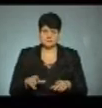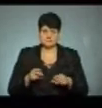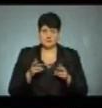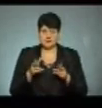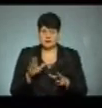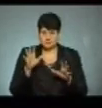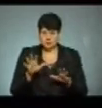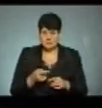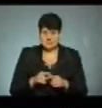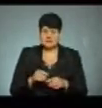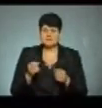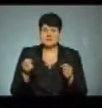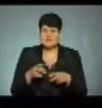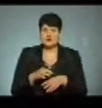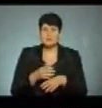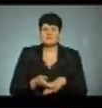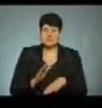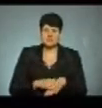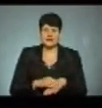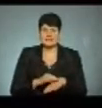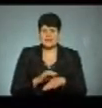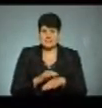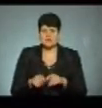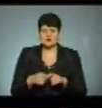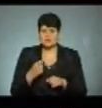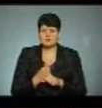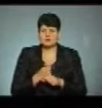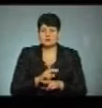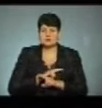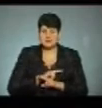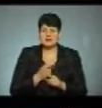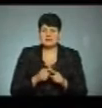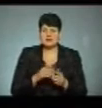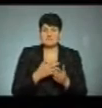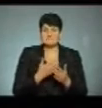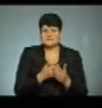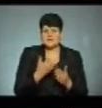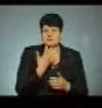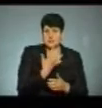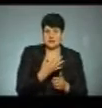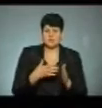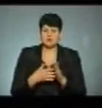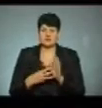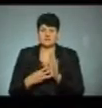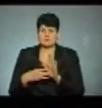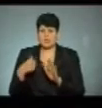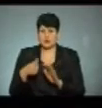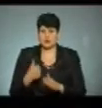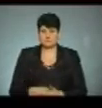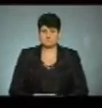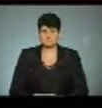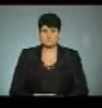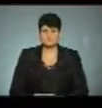тяжке тілесне ушкодження, що спричинило смерть. Вона передбачає ув'язнення на строк від 5 до 8 років, повідомила Андріана